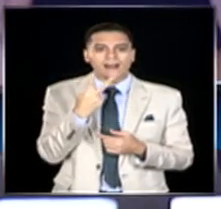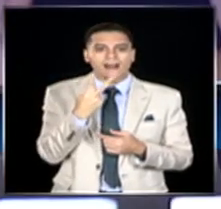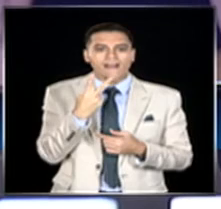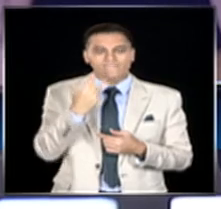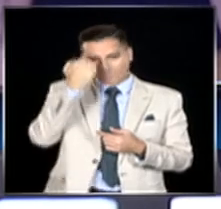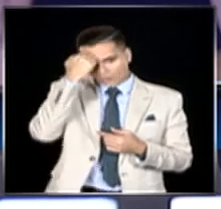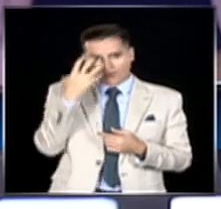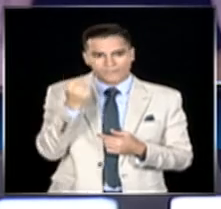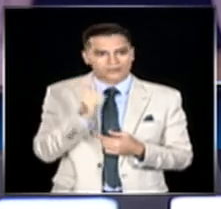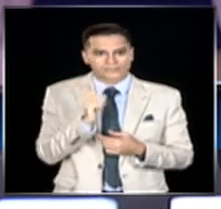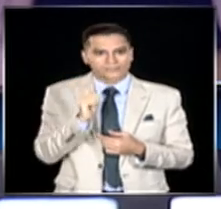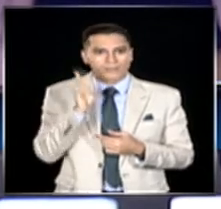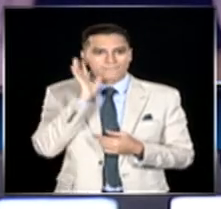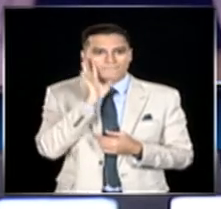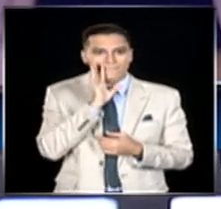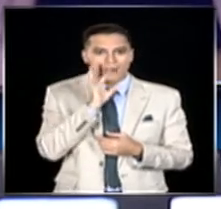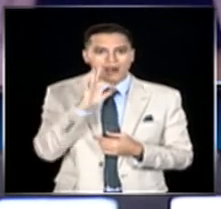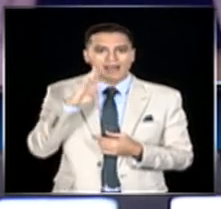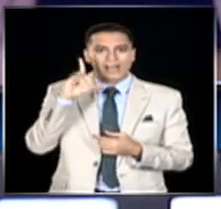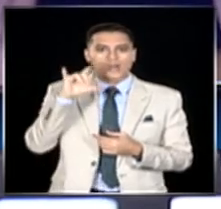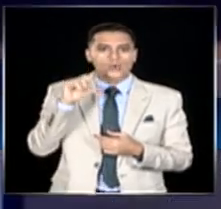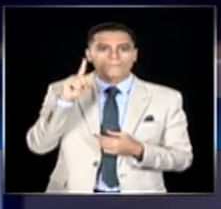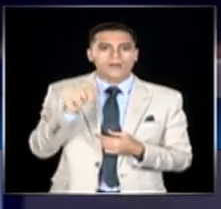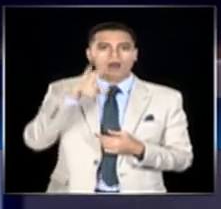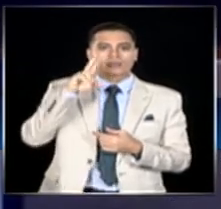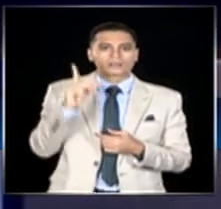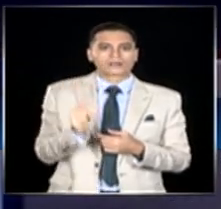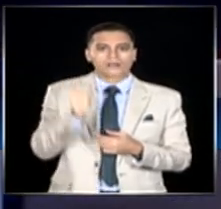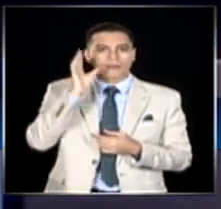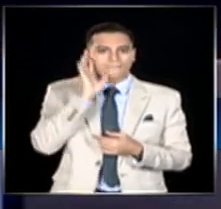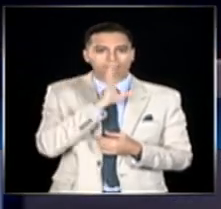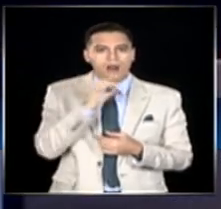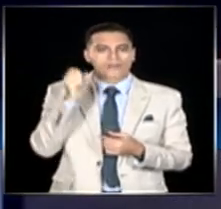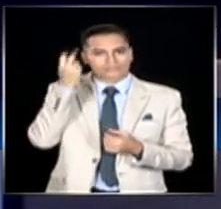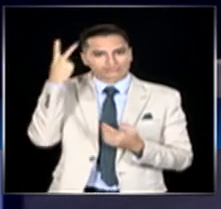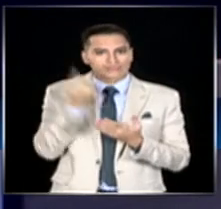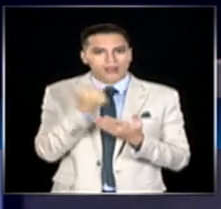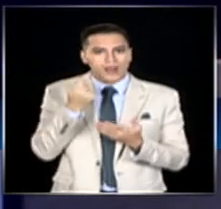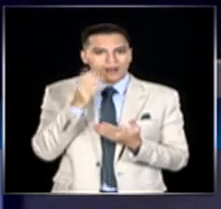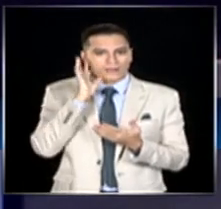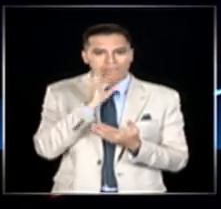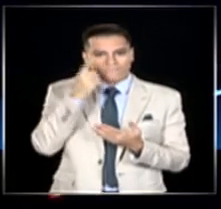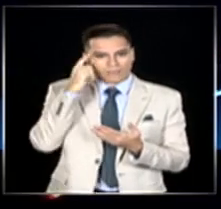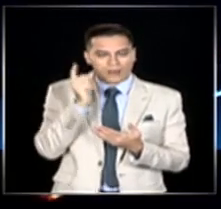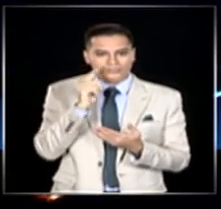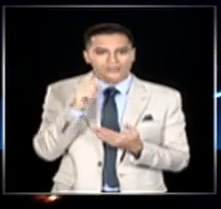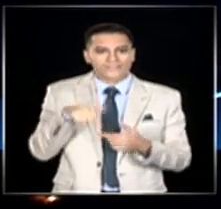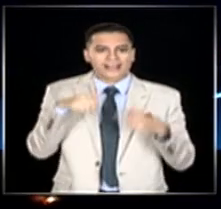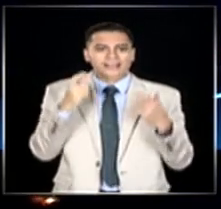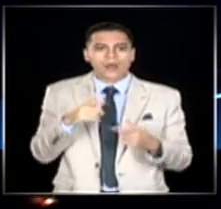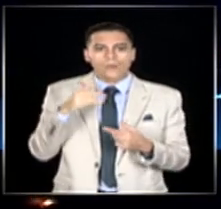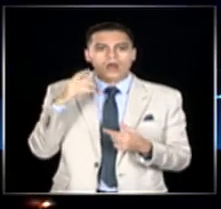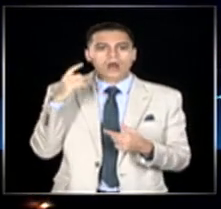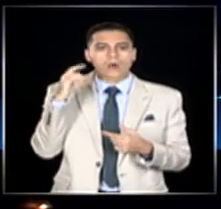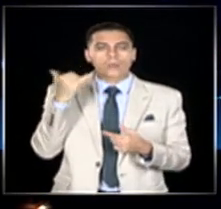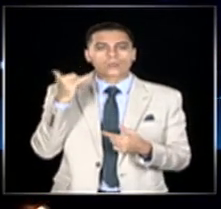2040. غلط. مسرع كليوباترا هي مسرحية لشاعر مصري راحل، فمن هو؟ باص. في أي دولة أوروبية يقع